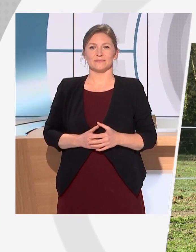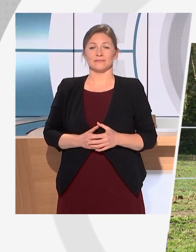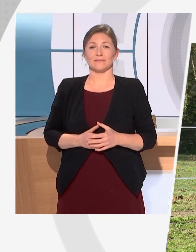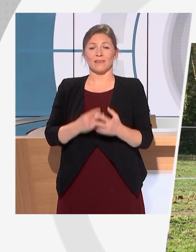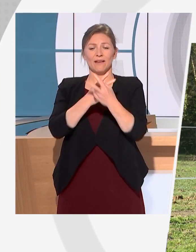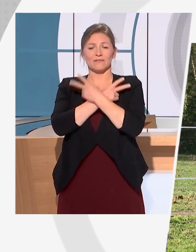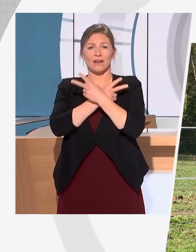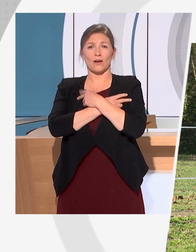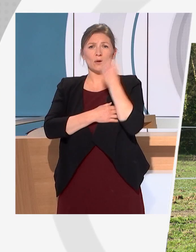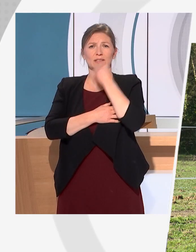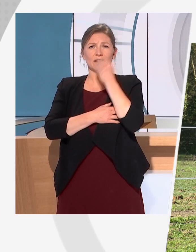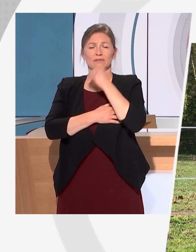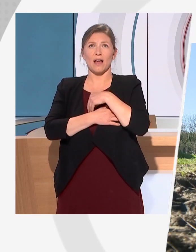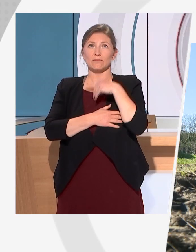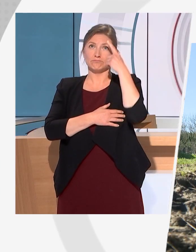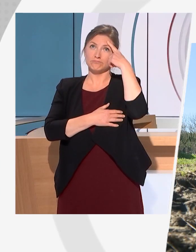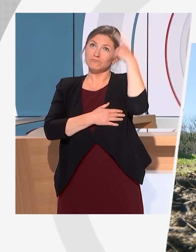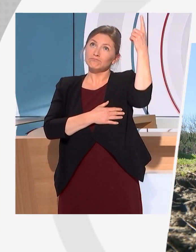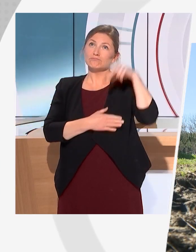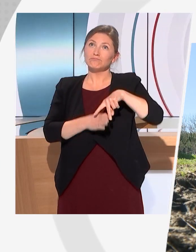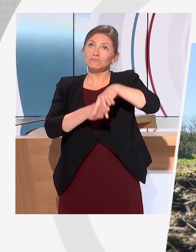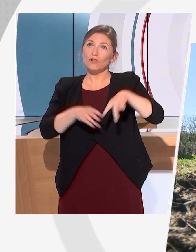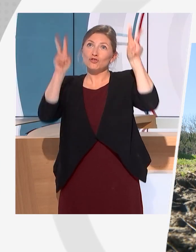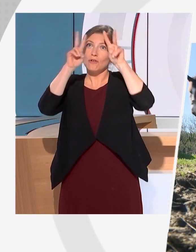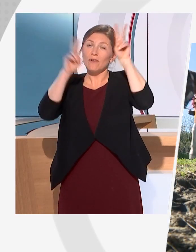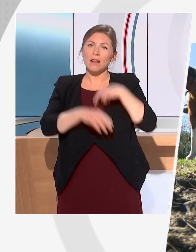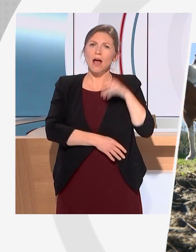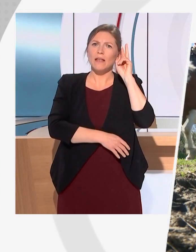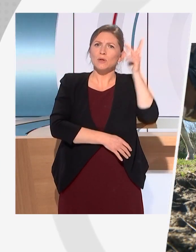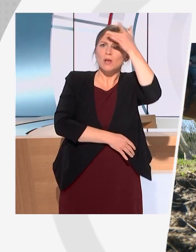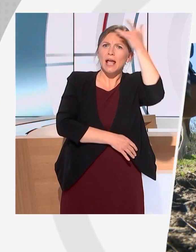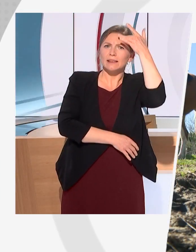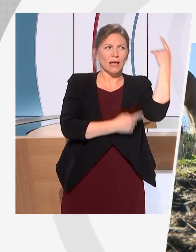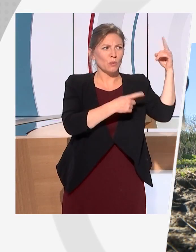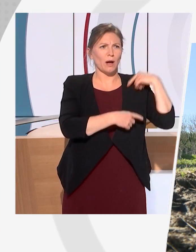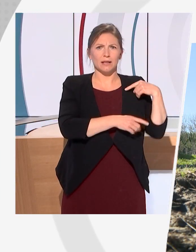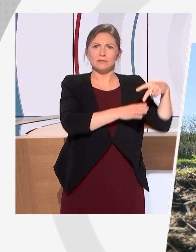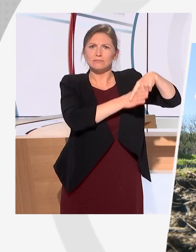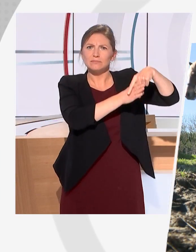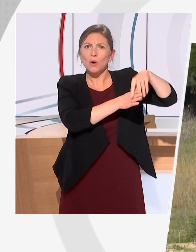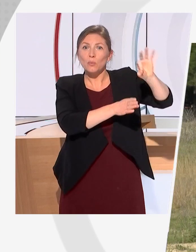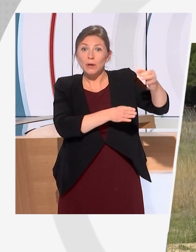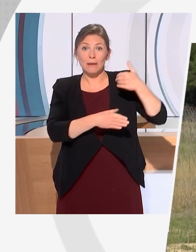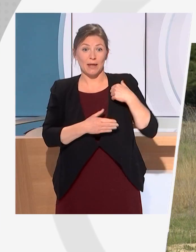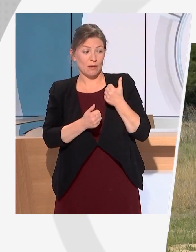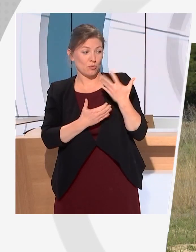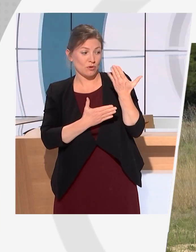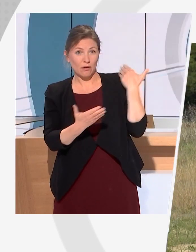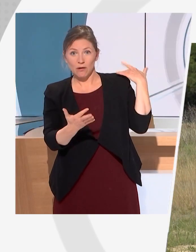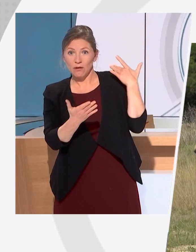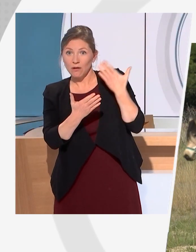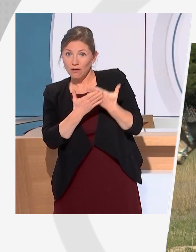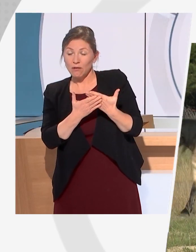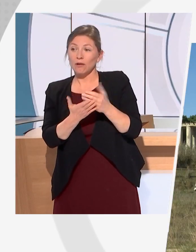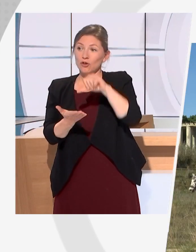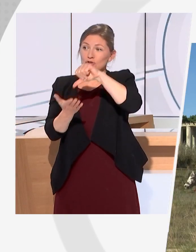Vacances d'hiver à dos de cheval. D'ordinaire, c'est l'été où les touristes profitent de ce type d'activité. Mais depuis quelque temps, la saison de ce